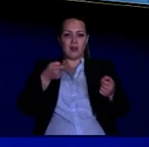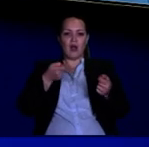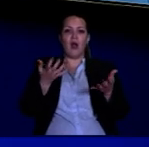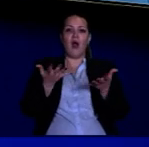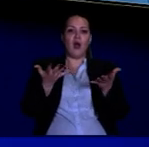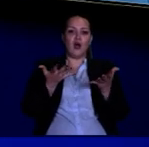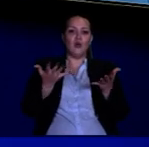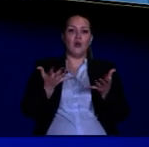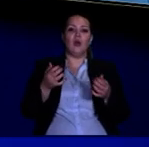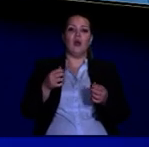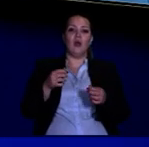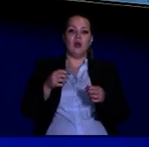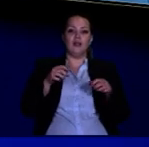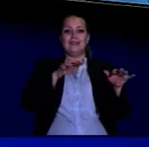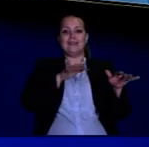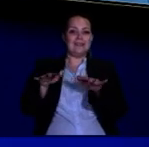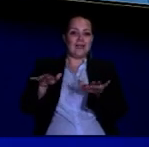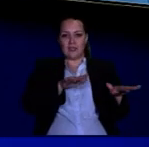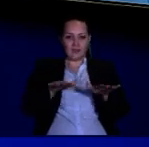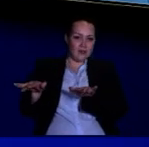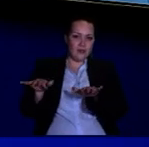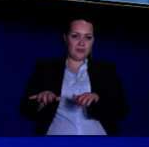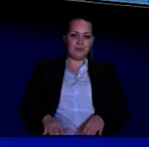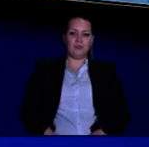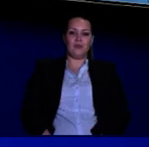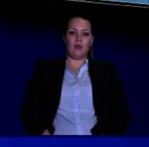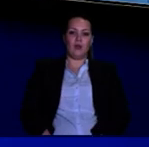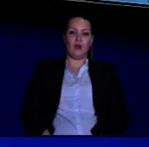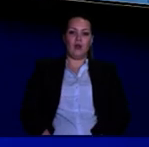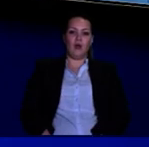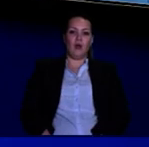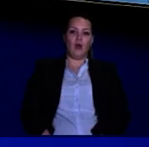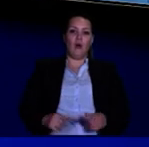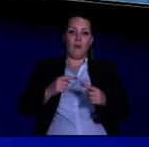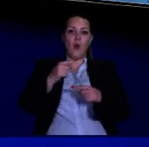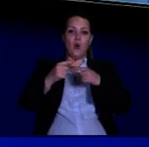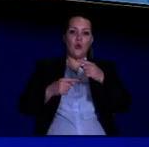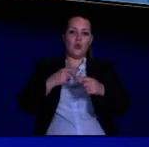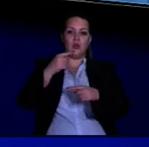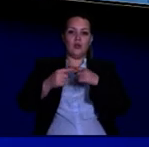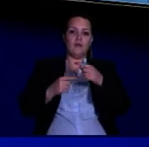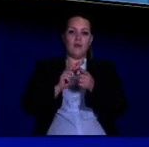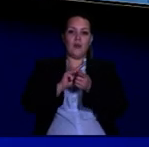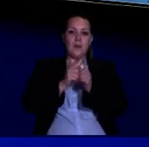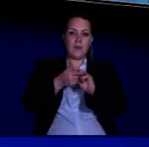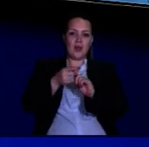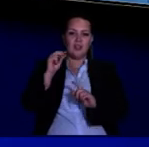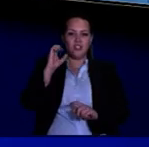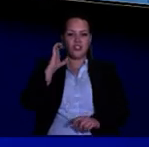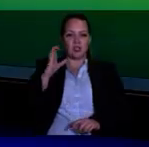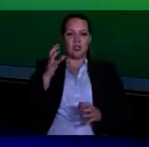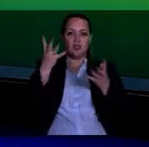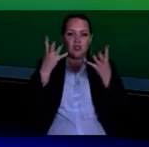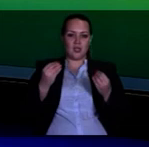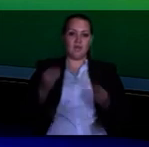которой совершается что-нибудь. Последовательная смена часов, дней,